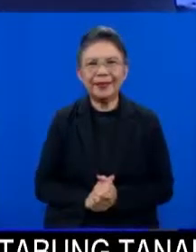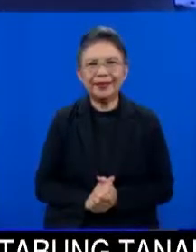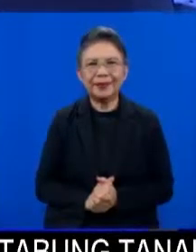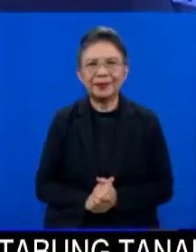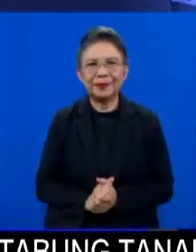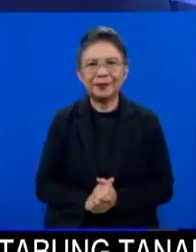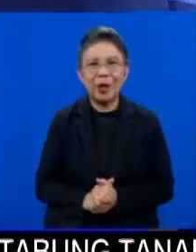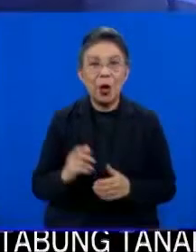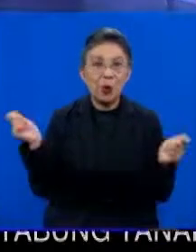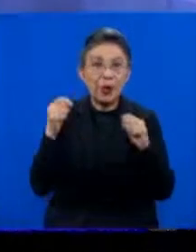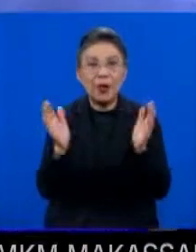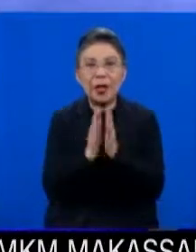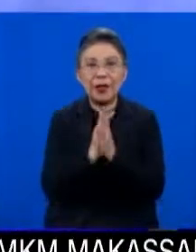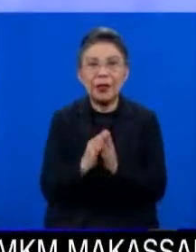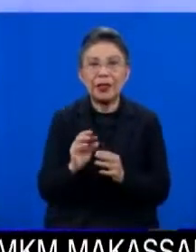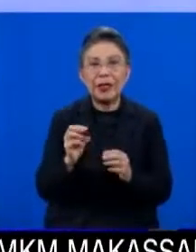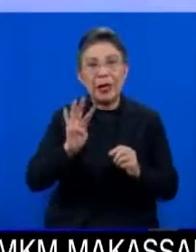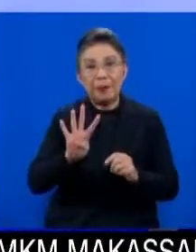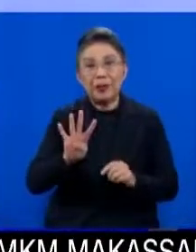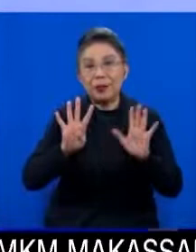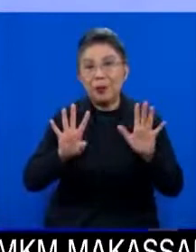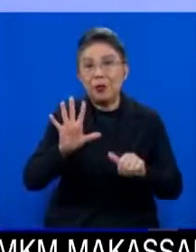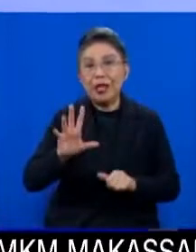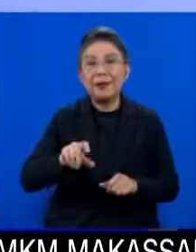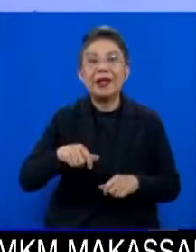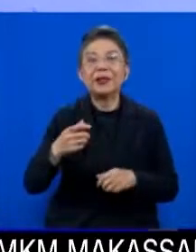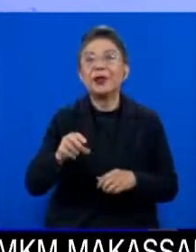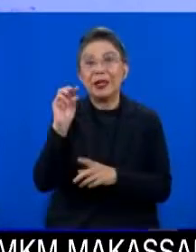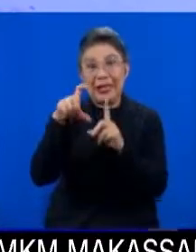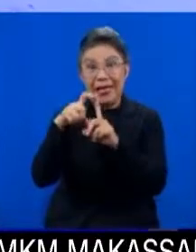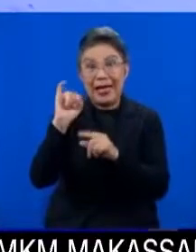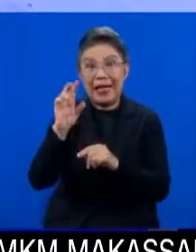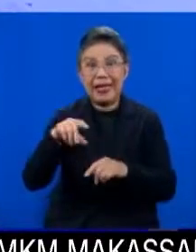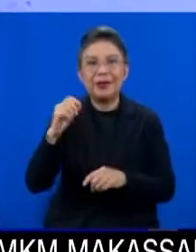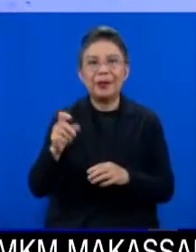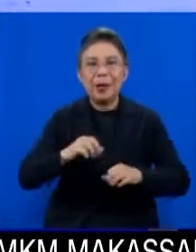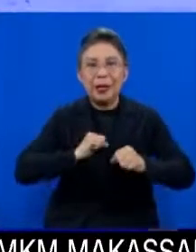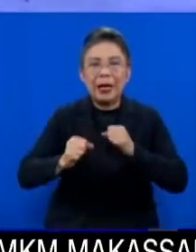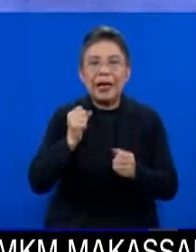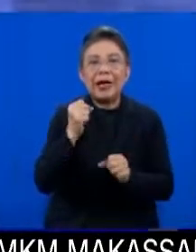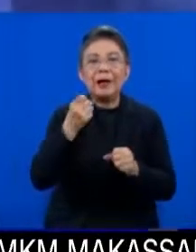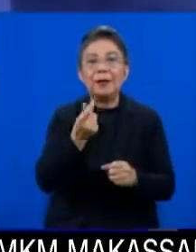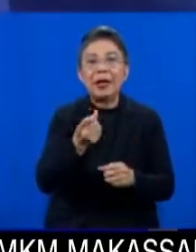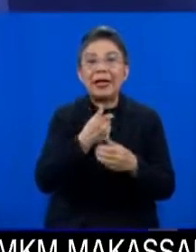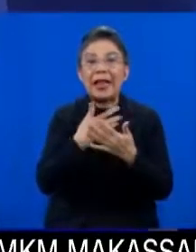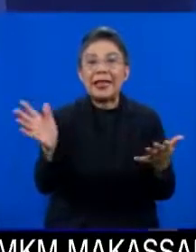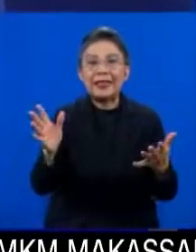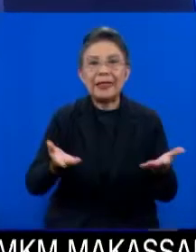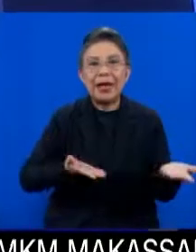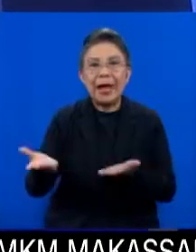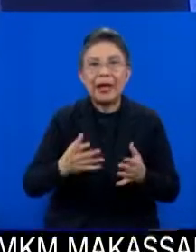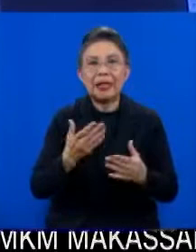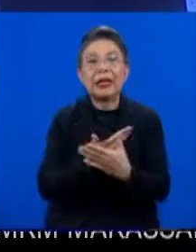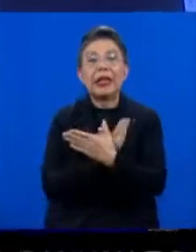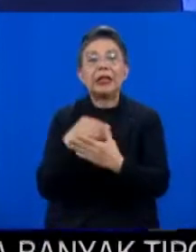Ya, menyemarakan hari ulang tahun ke-495, pemerintah Provinsi DKI Jakarta menggratiskan sejumlah layanan